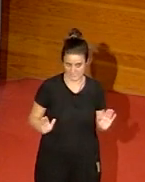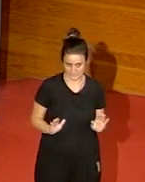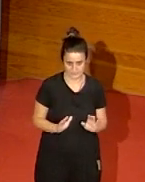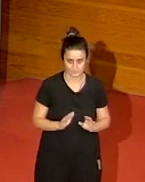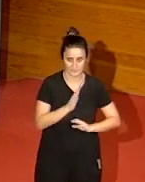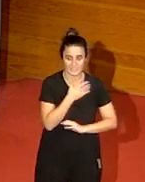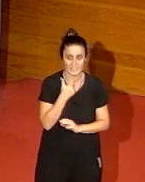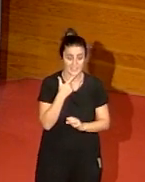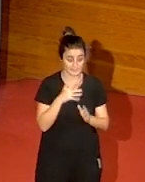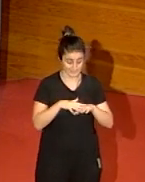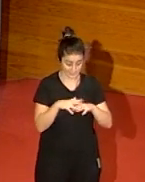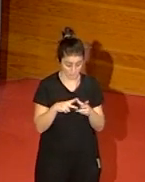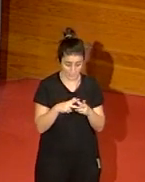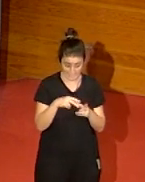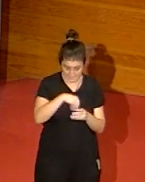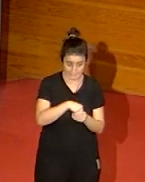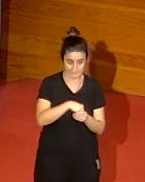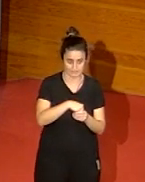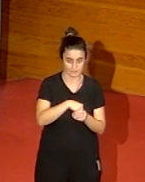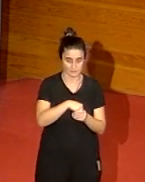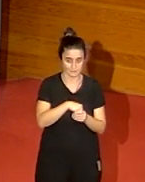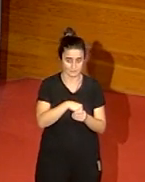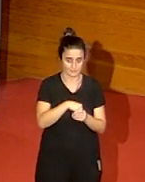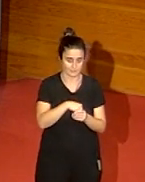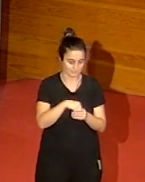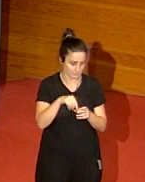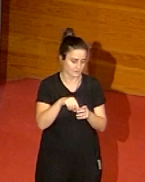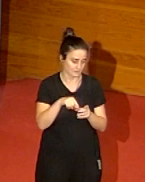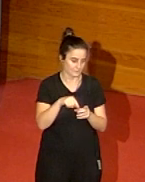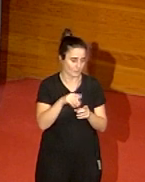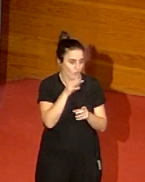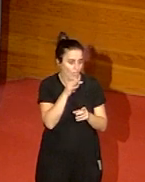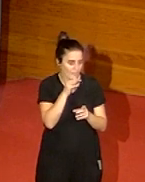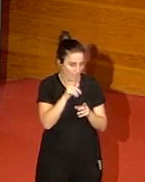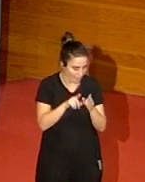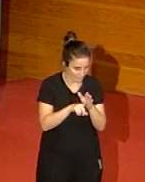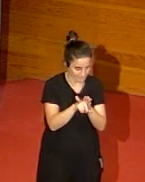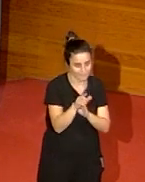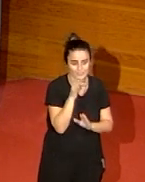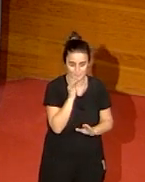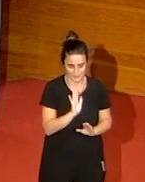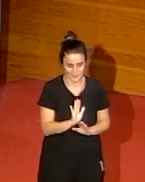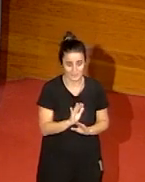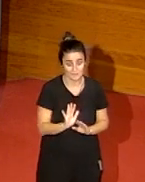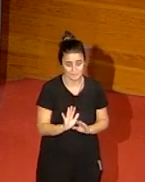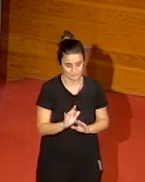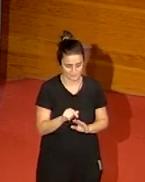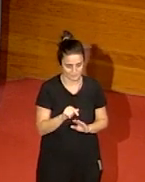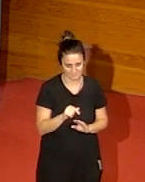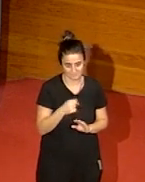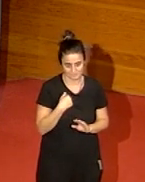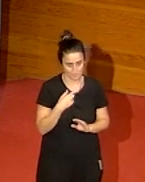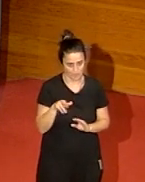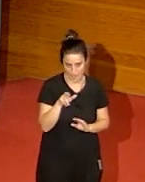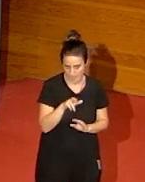sare sozialetan, egia da, oraindik nolabait ere garapenean dagoen mundu bat da, eta baina gertatzen ari den fenomenoa da, nik askotan